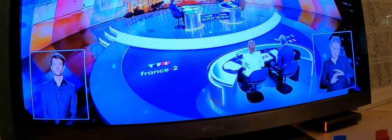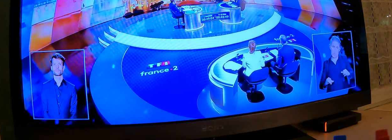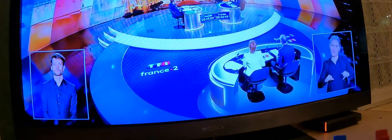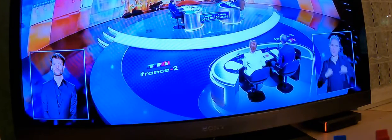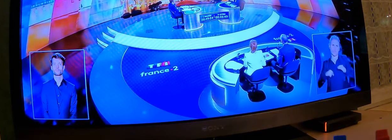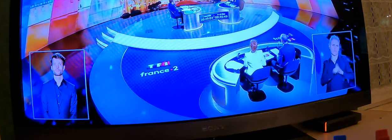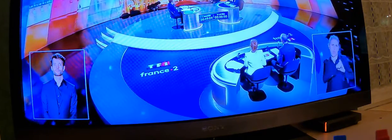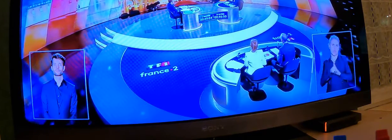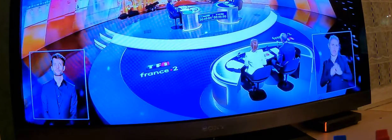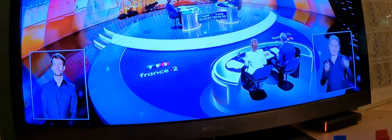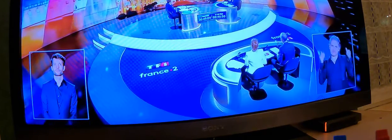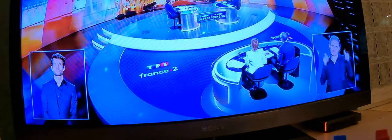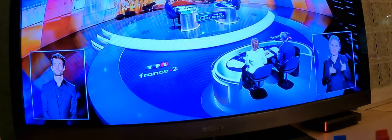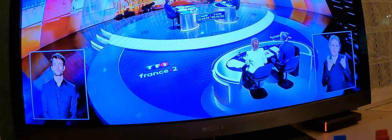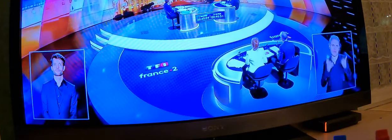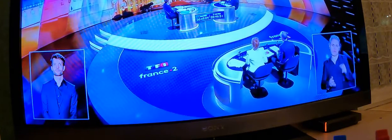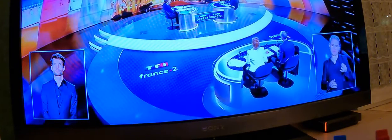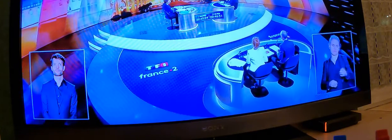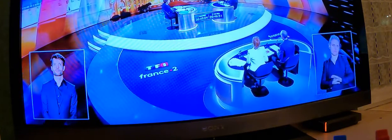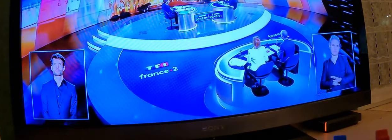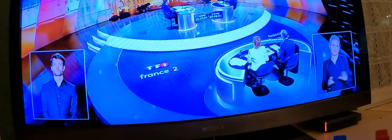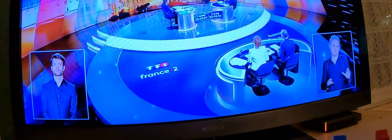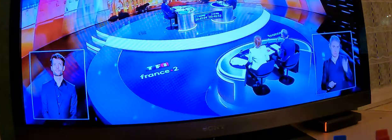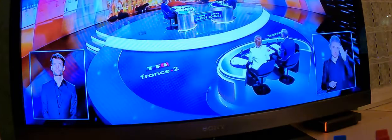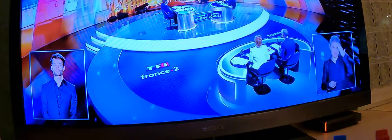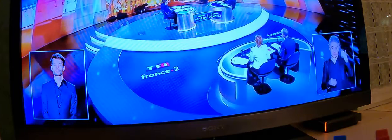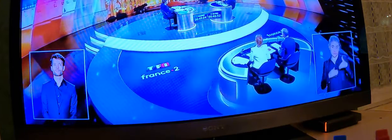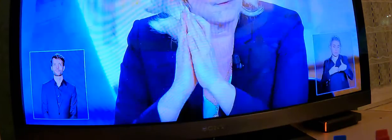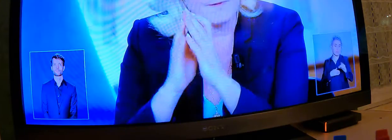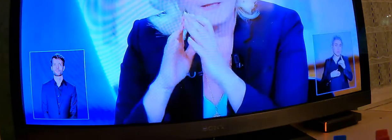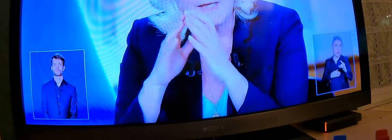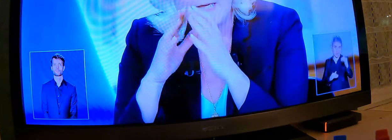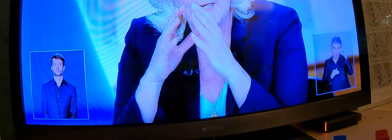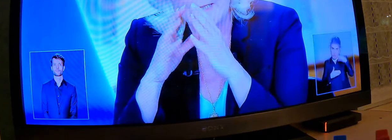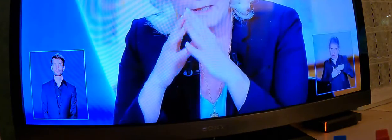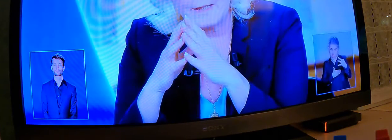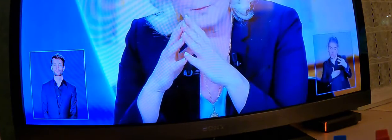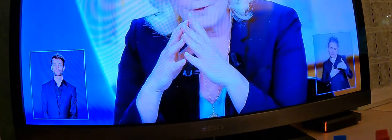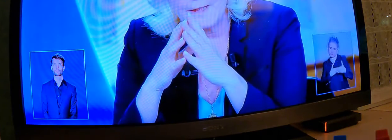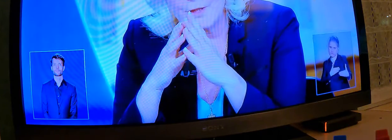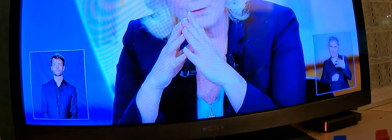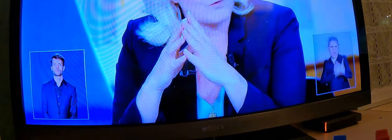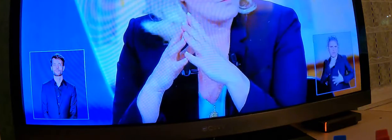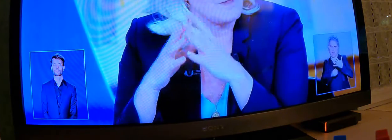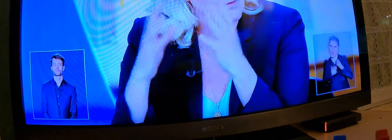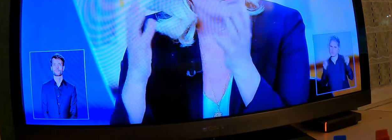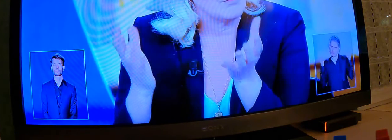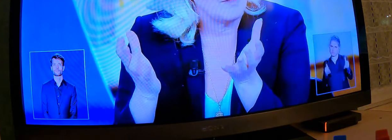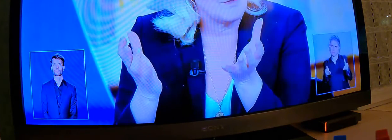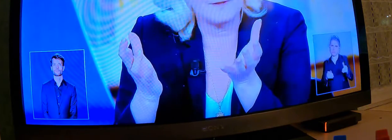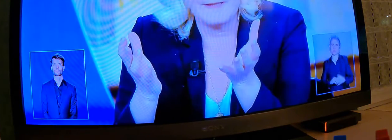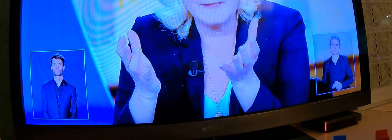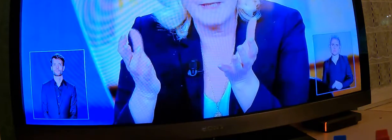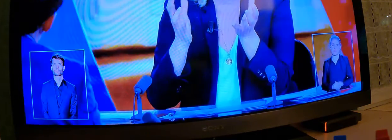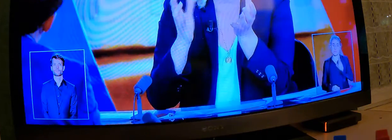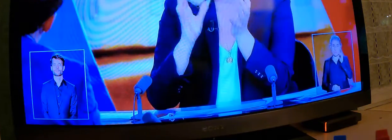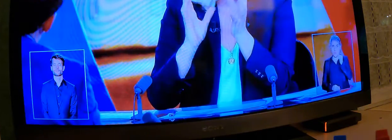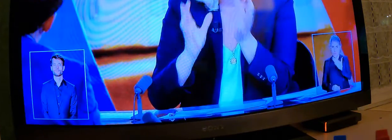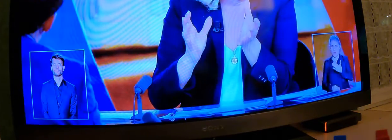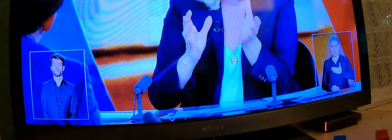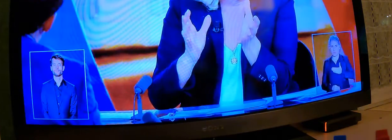priorité d'un quinquennat si les Français me font cette confiance. Et c'est la raison pour laquelle j'ai construit autour de la